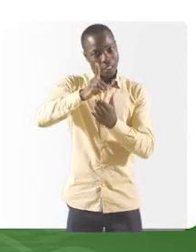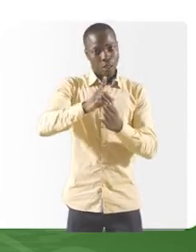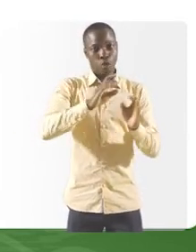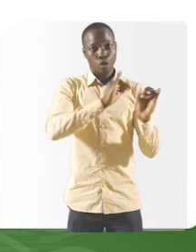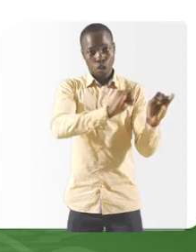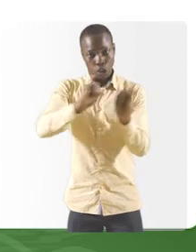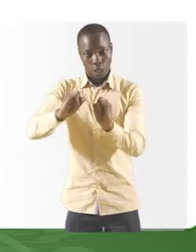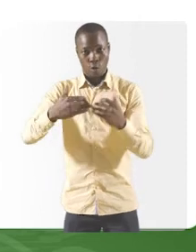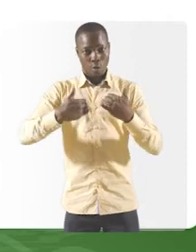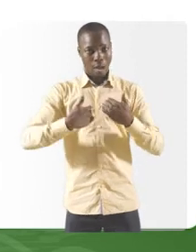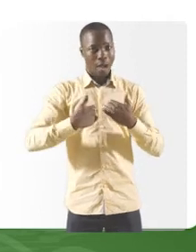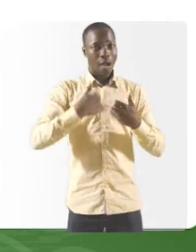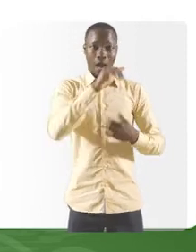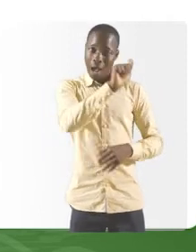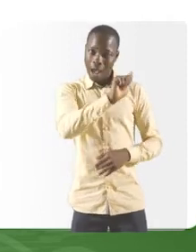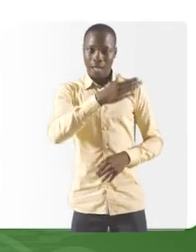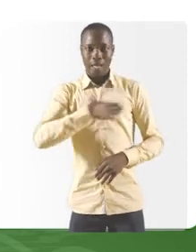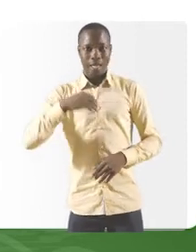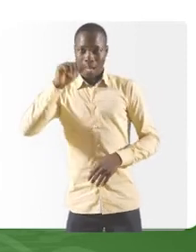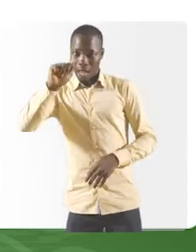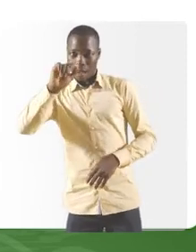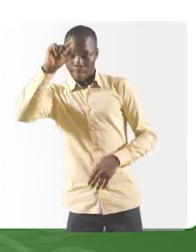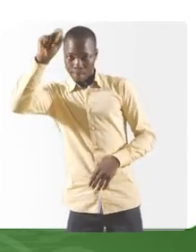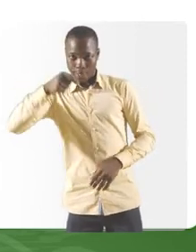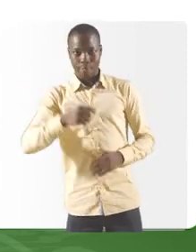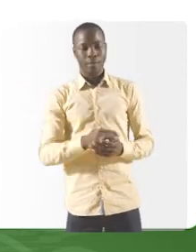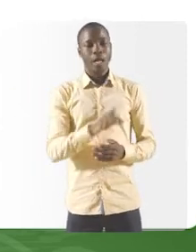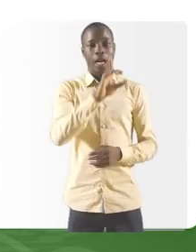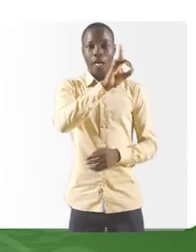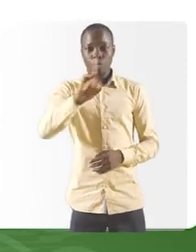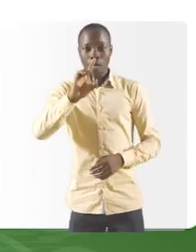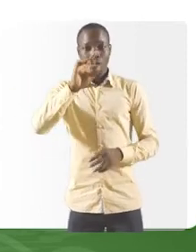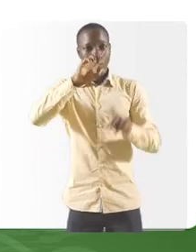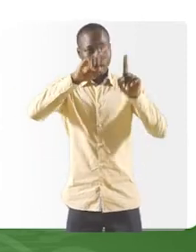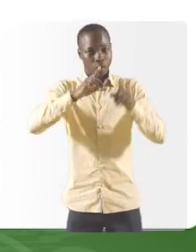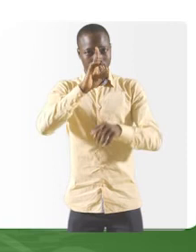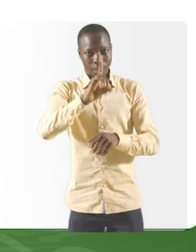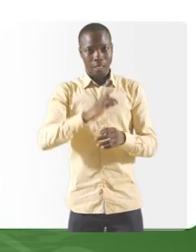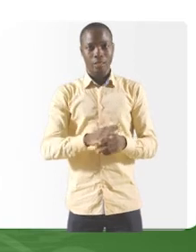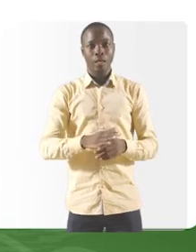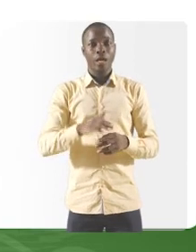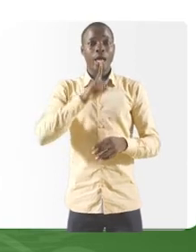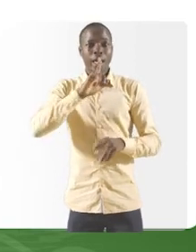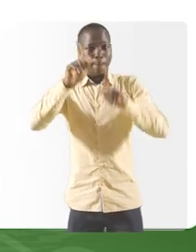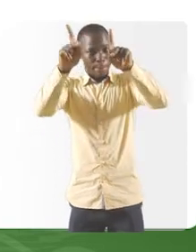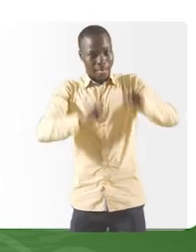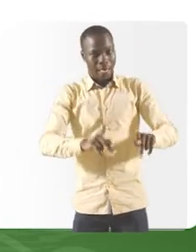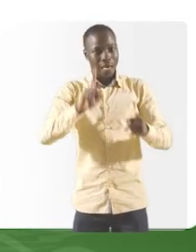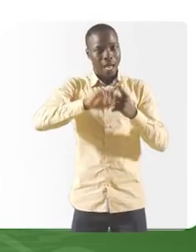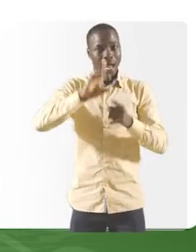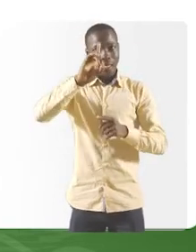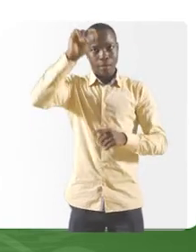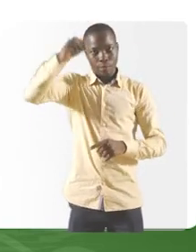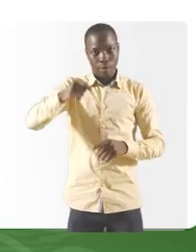A et A'. Donc, la droite D est parallèle à la droite D' équivaut